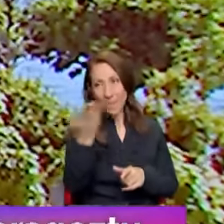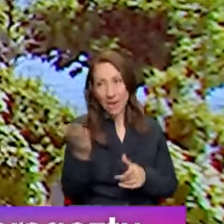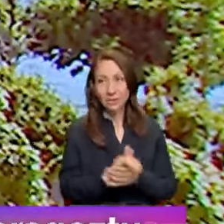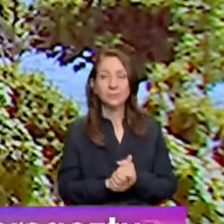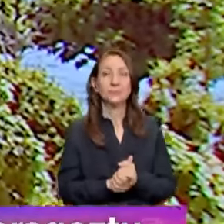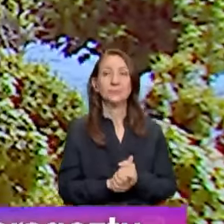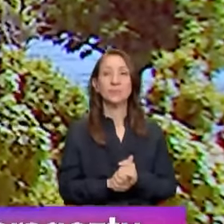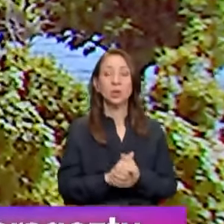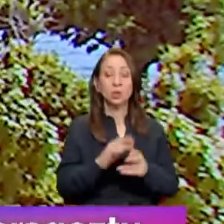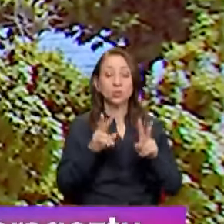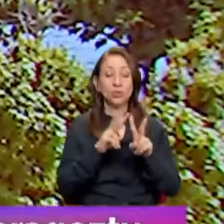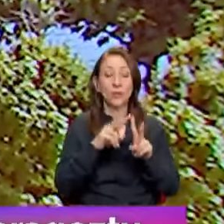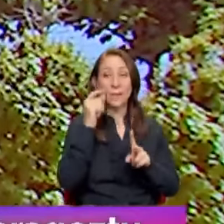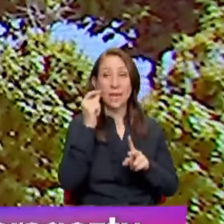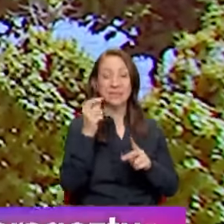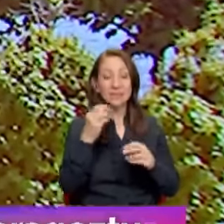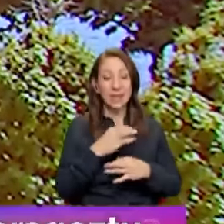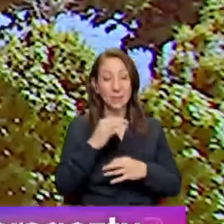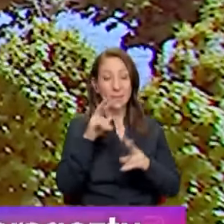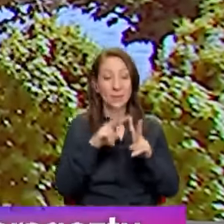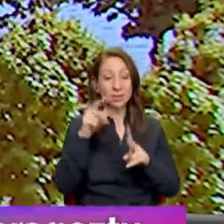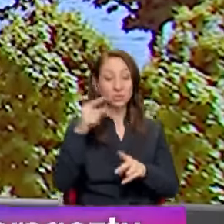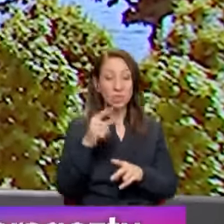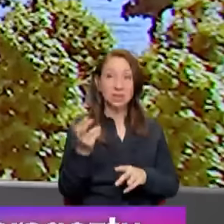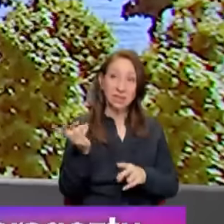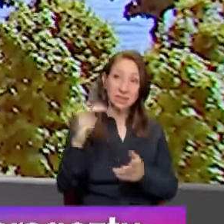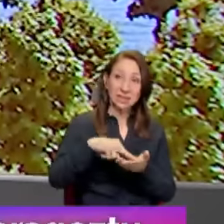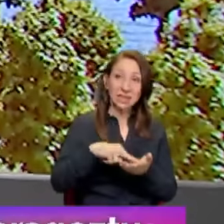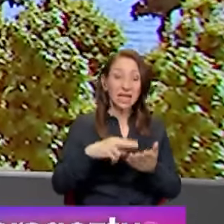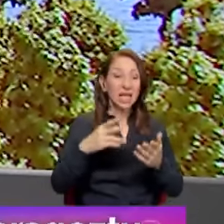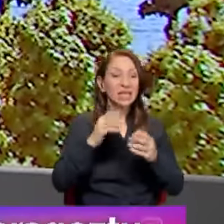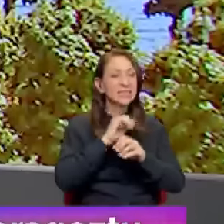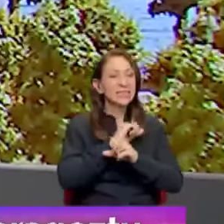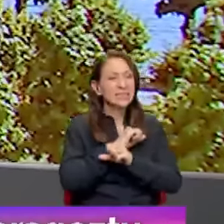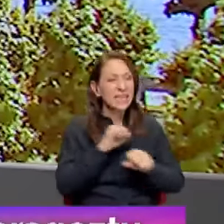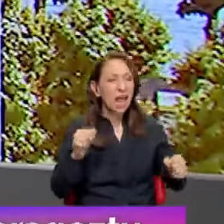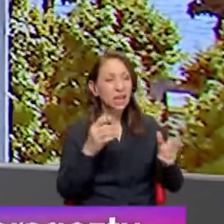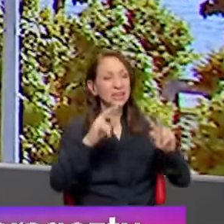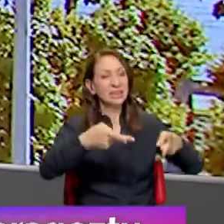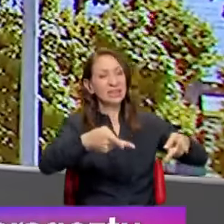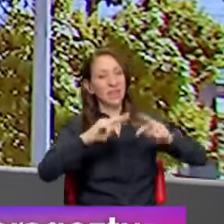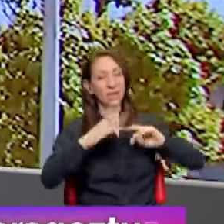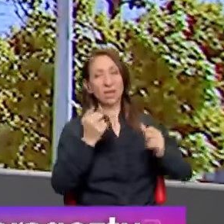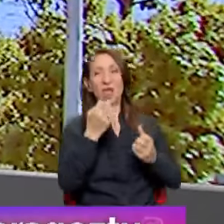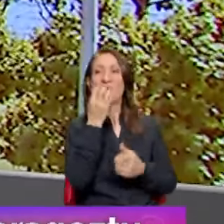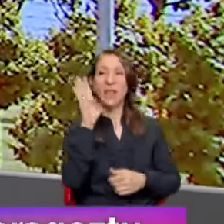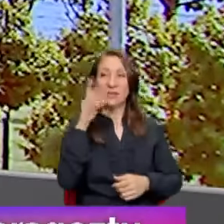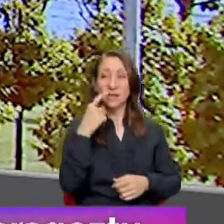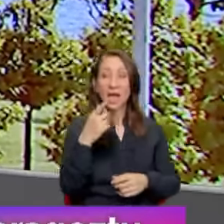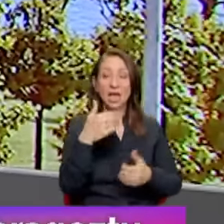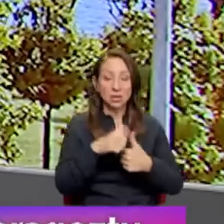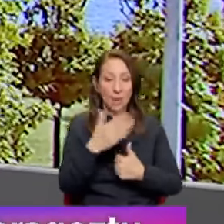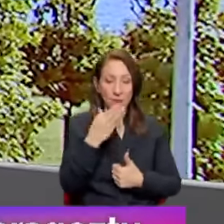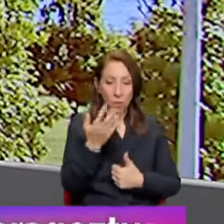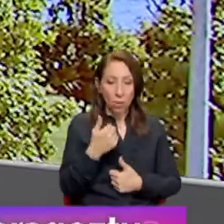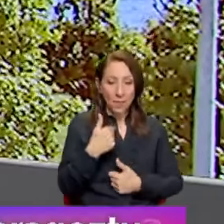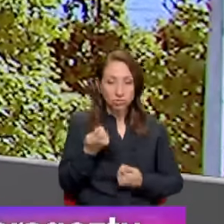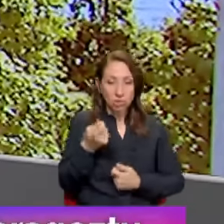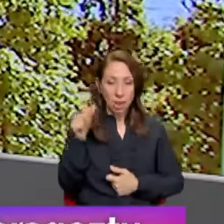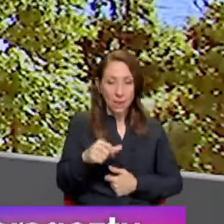iletelim Mustafa Bey Sayın Mehmet Şimşek çıksın enkaz devraldığını itiraf etsin demiş eşim emekli 10.000 lir alıyor ben